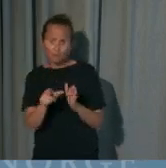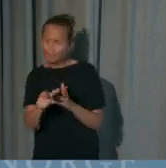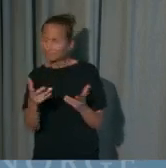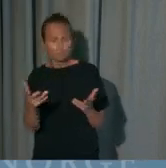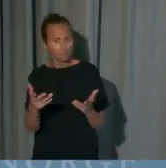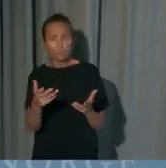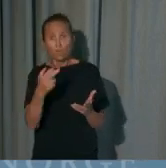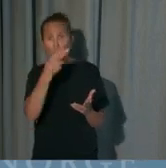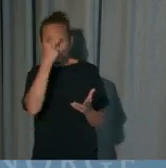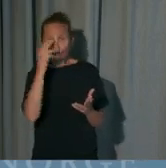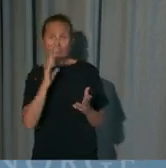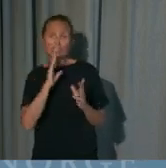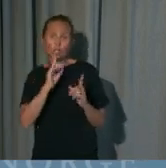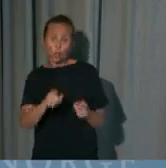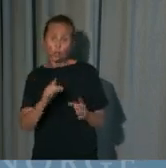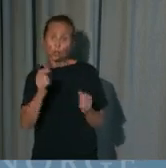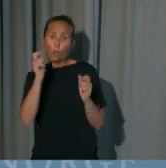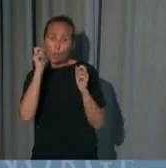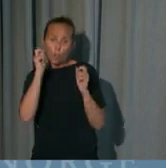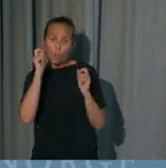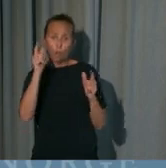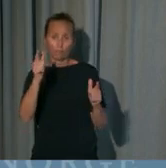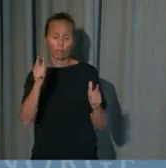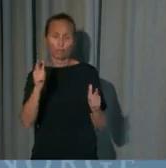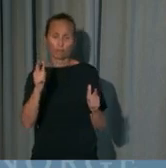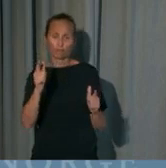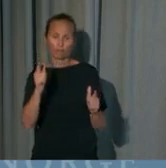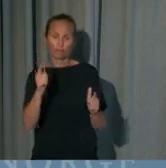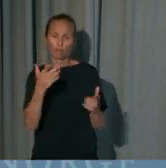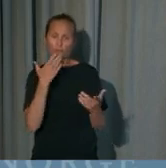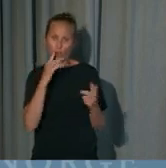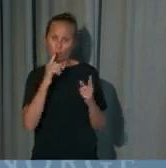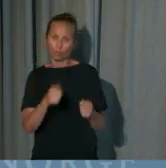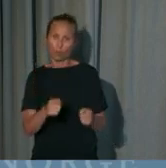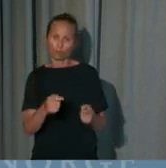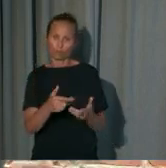Følg politiets råd. Vær årvåken. Det er det gode rådet å gi.